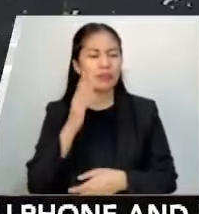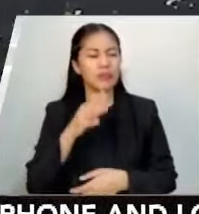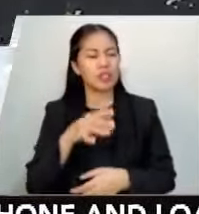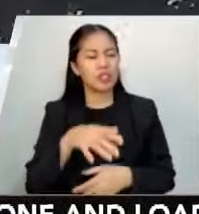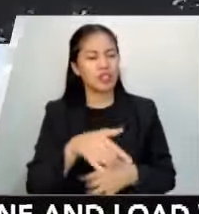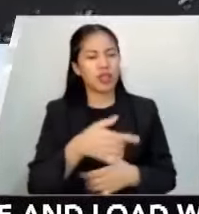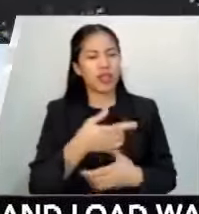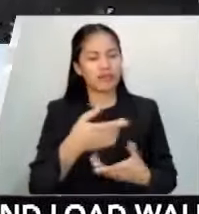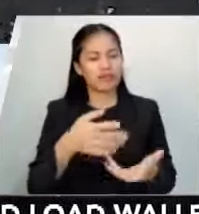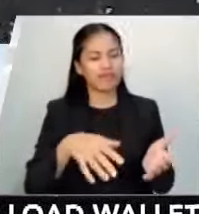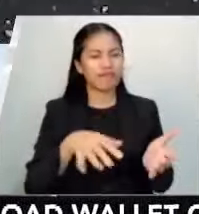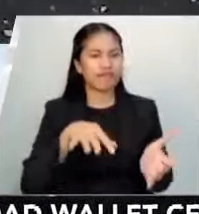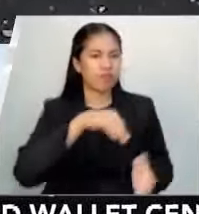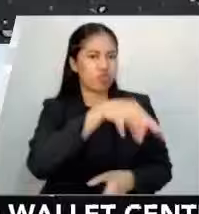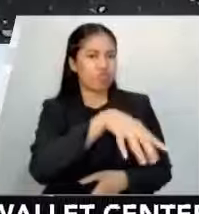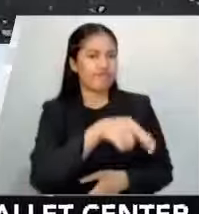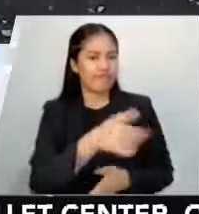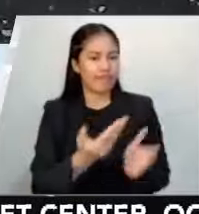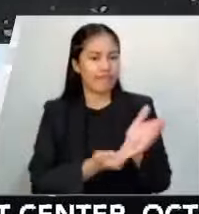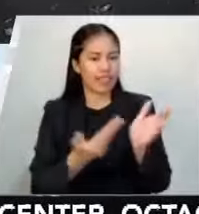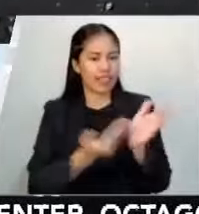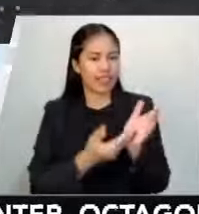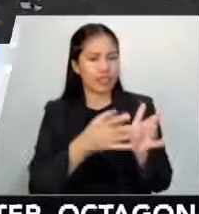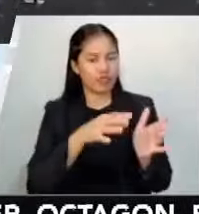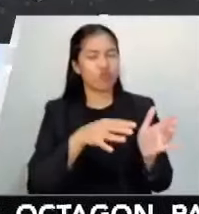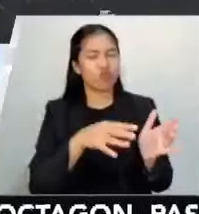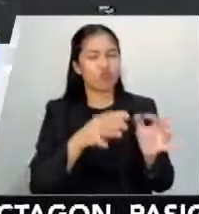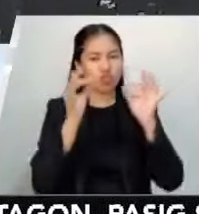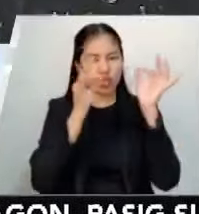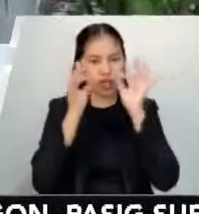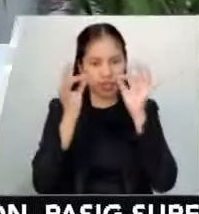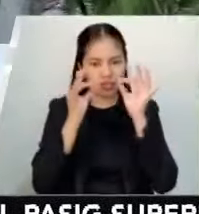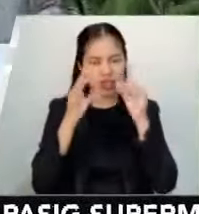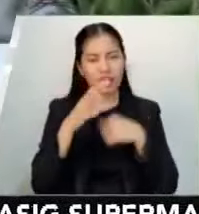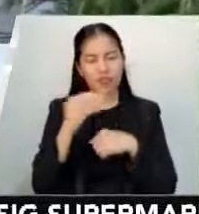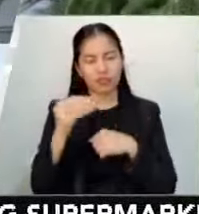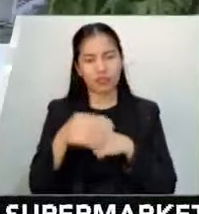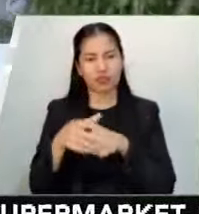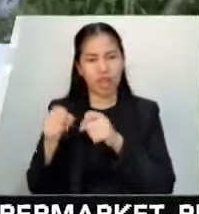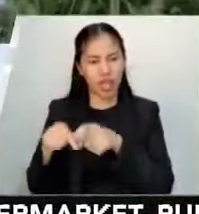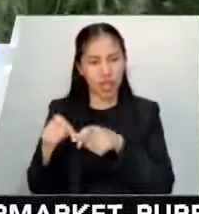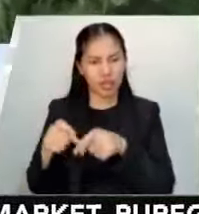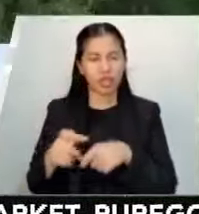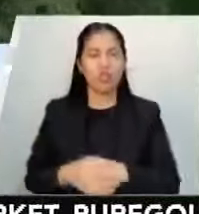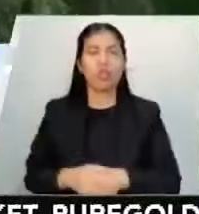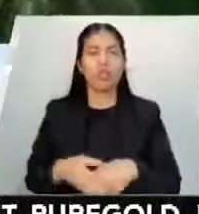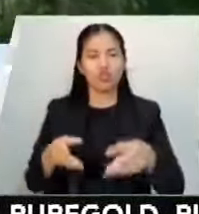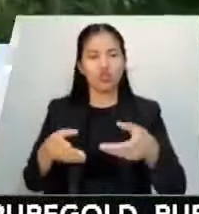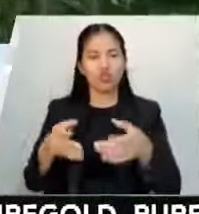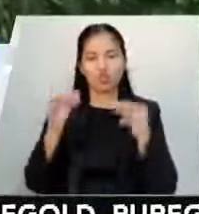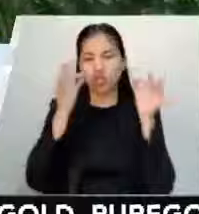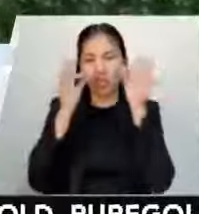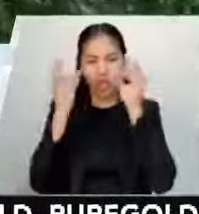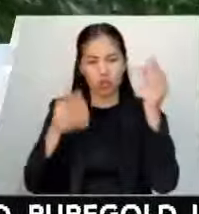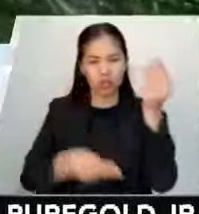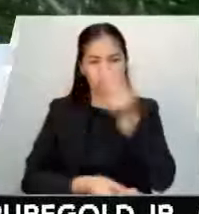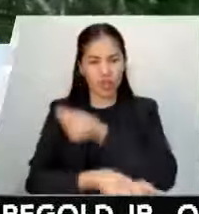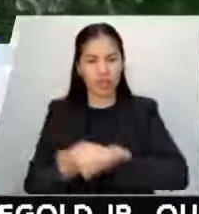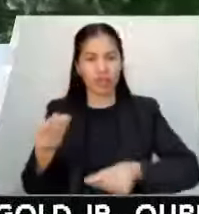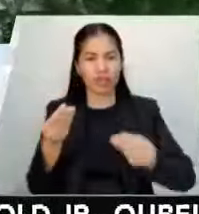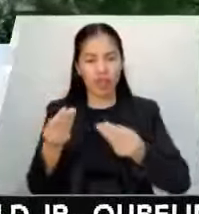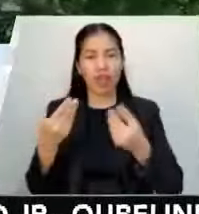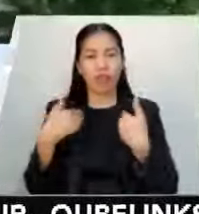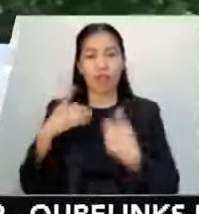Mahigit 150,000 na mga kaso naman daw tungkol sa drug trade ang inaasikaso ng Department of Justice.